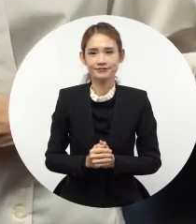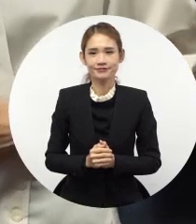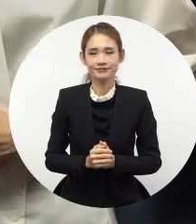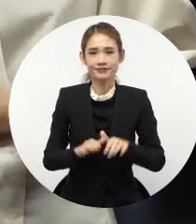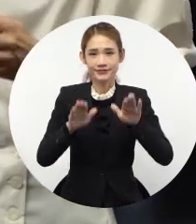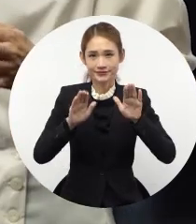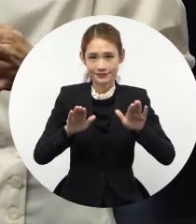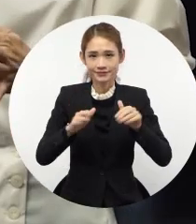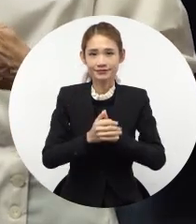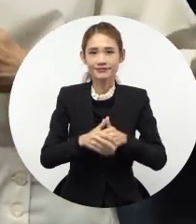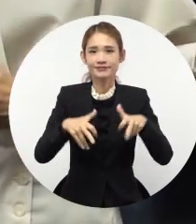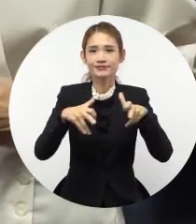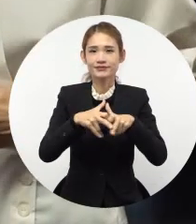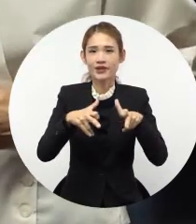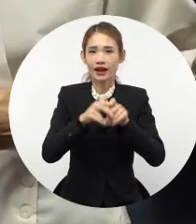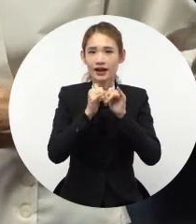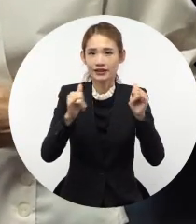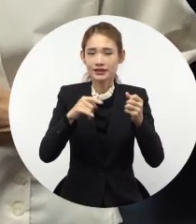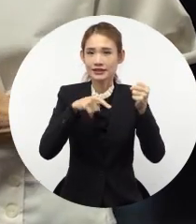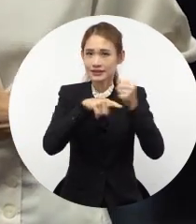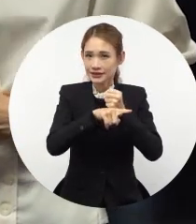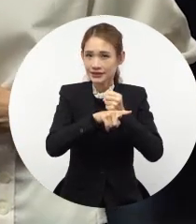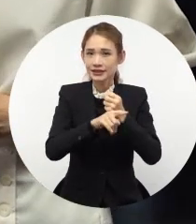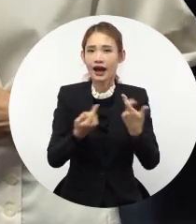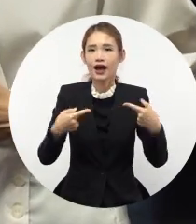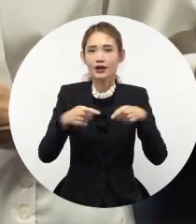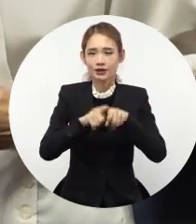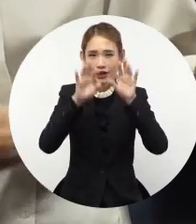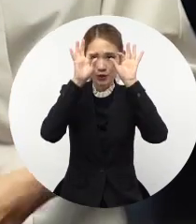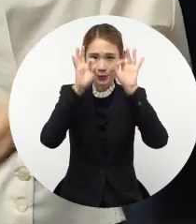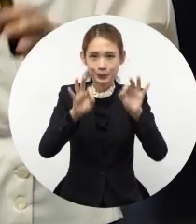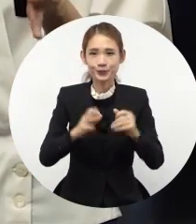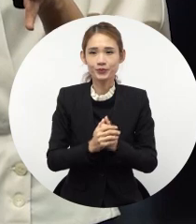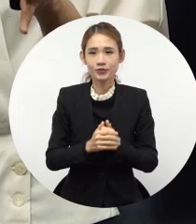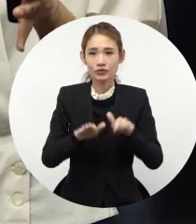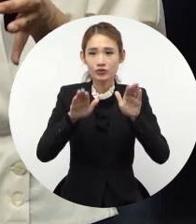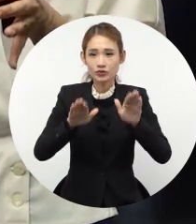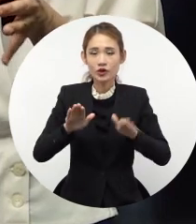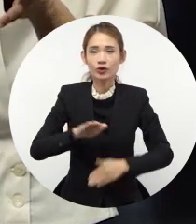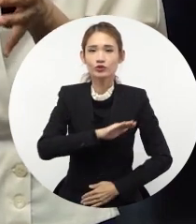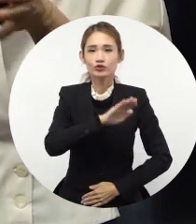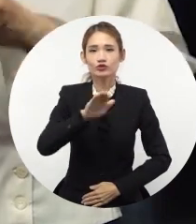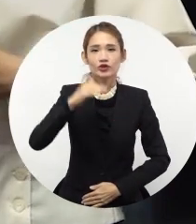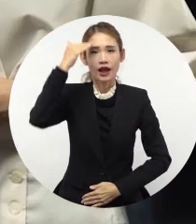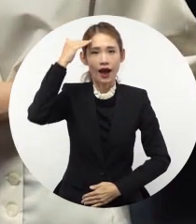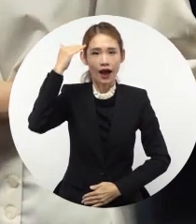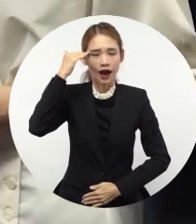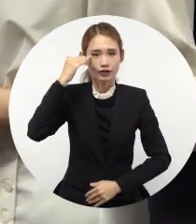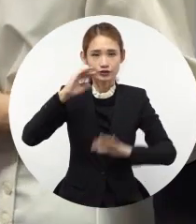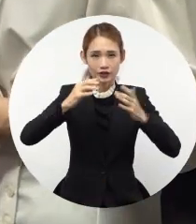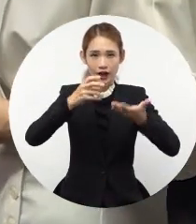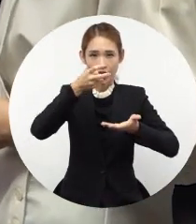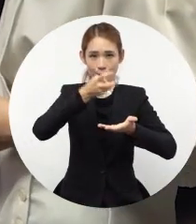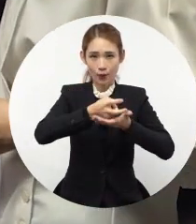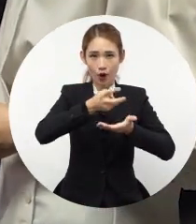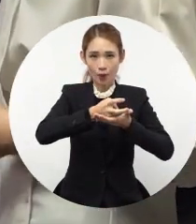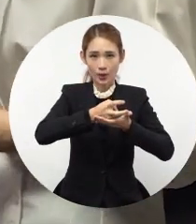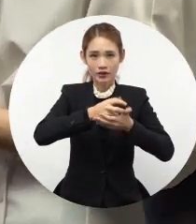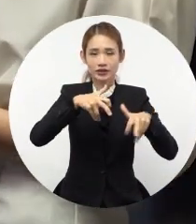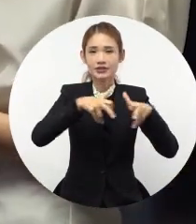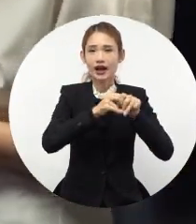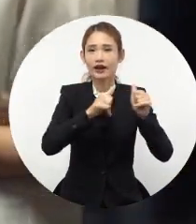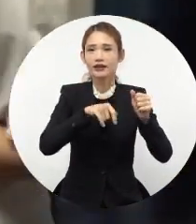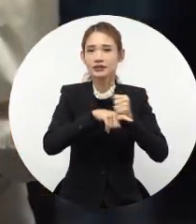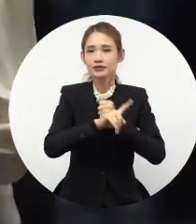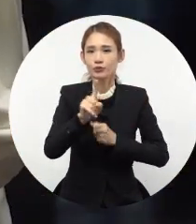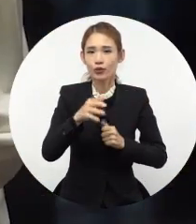네, 이번에는 장애인의 뜻에 대해서 한번 살펴보겠습니다. 현재 우리나라 법에서 말하는 장애인의 뜻은요.